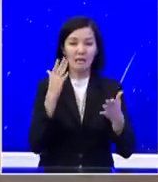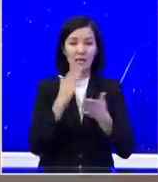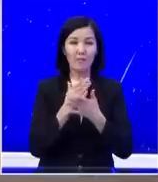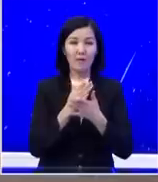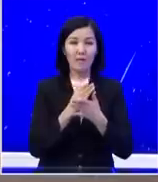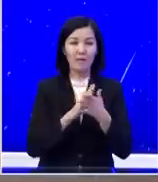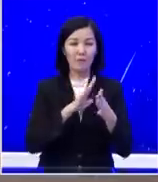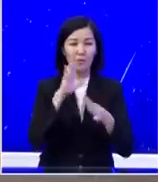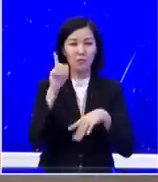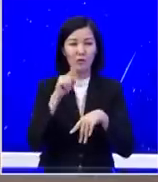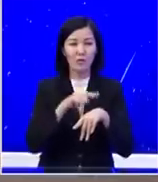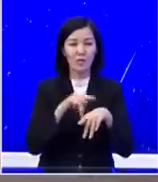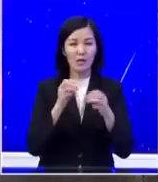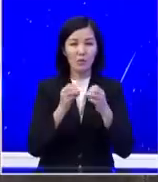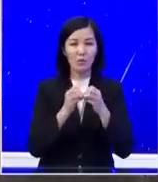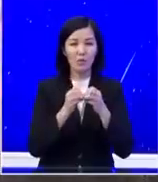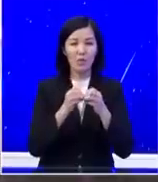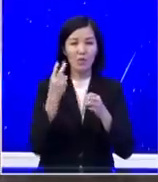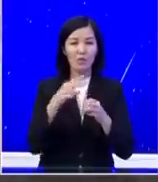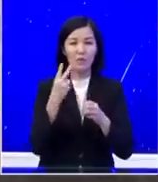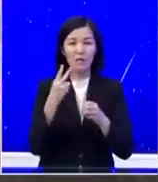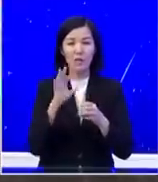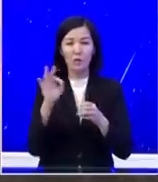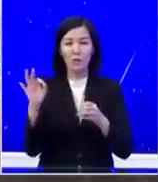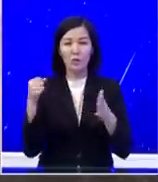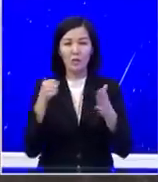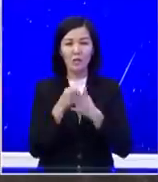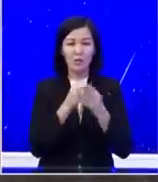түнгі 22:00-ге дейін істейді.